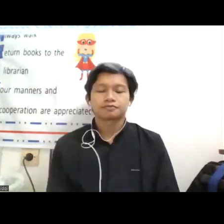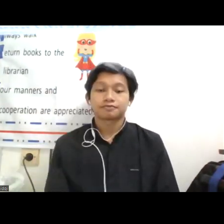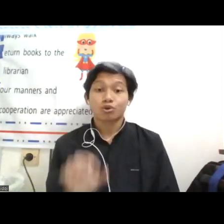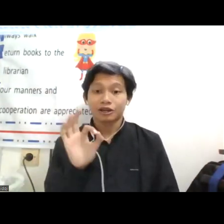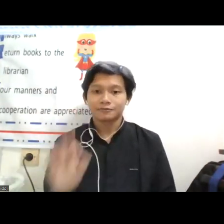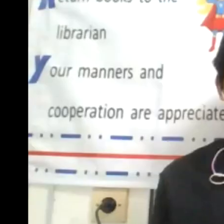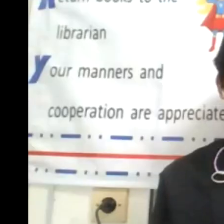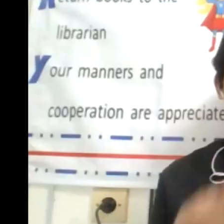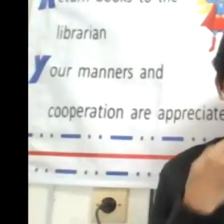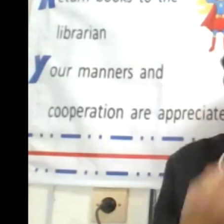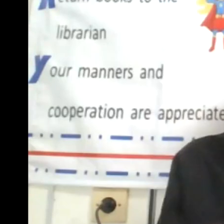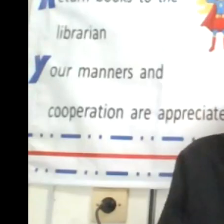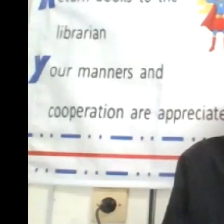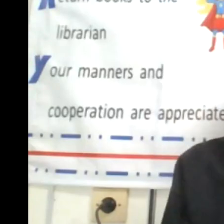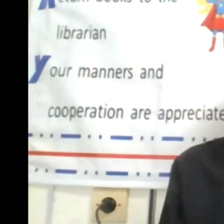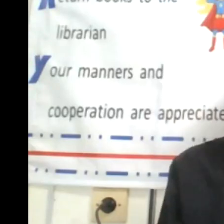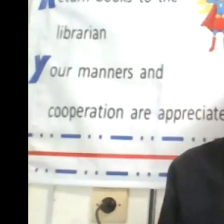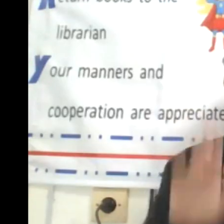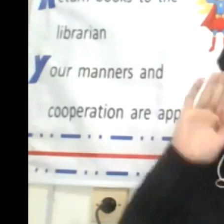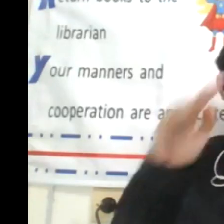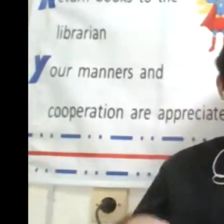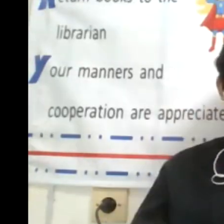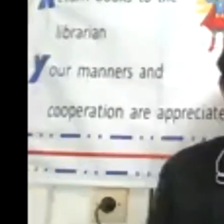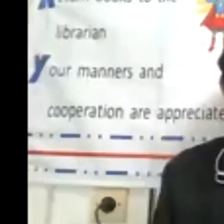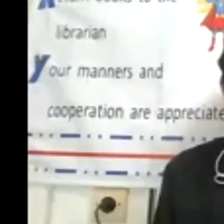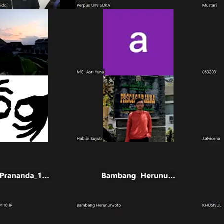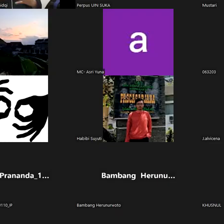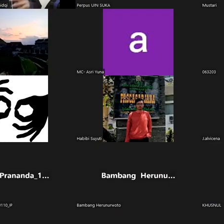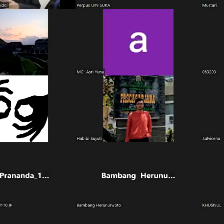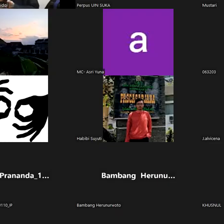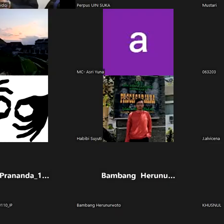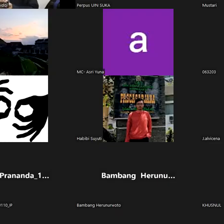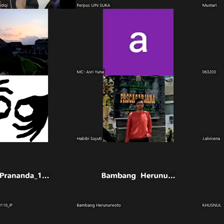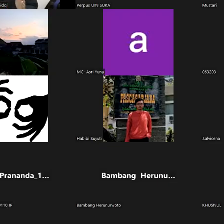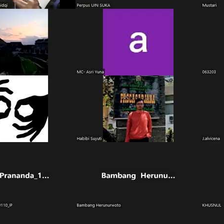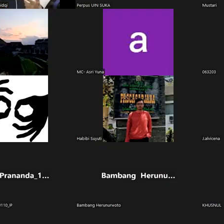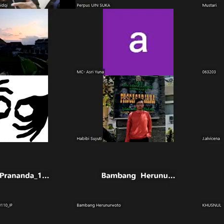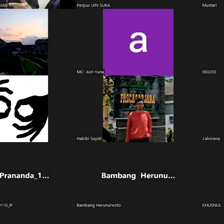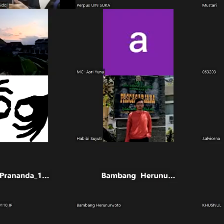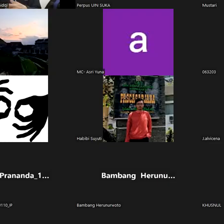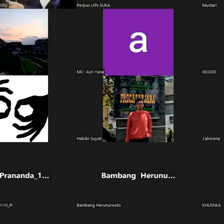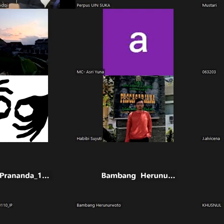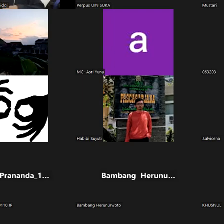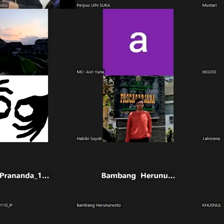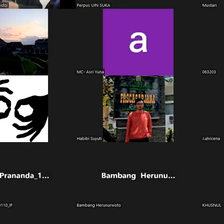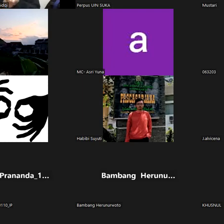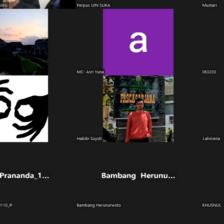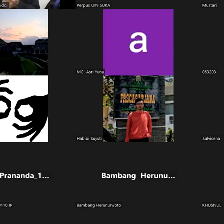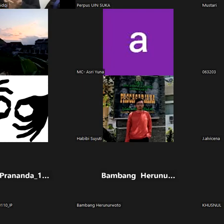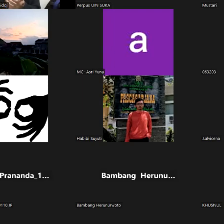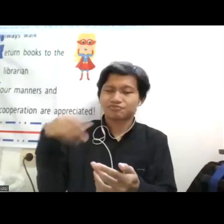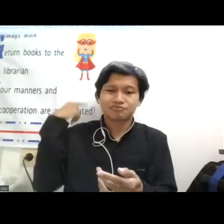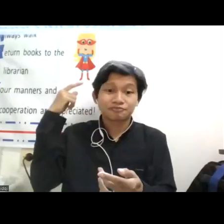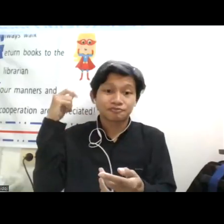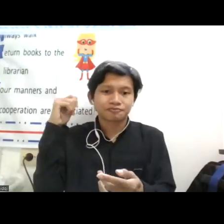terima kasih dan juga tadi ada yang reference juga Kak Rifat ya kayaknya gimana